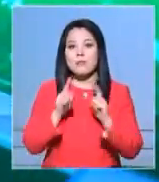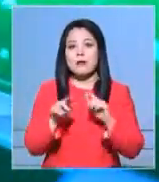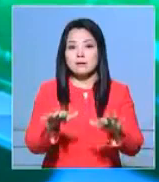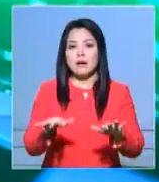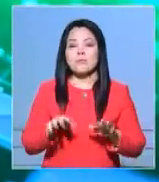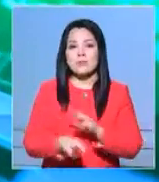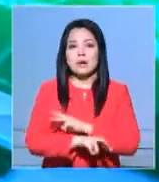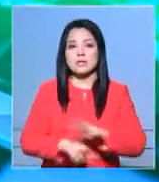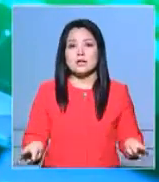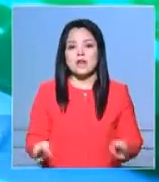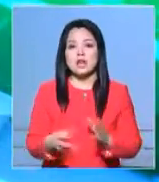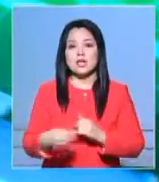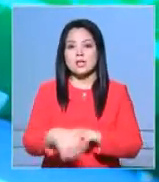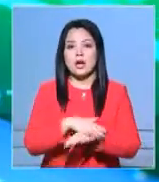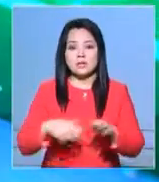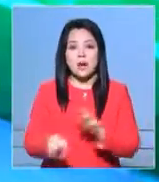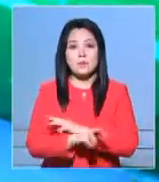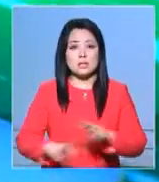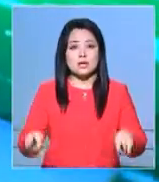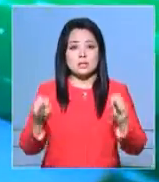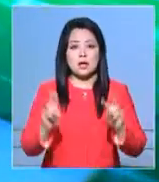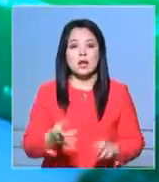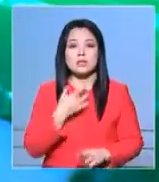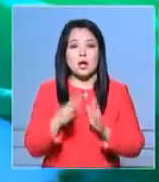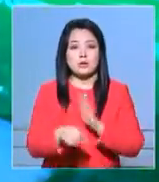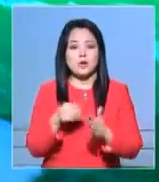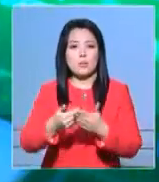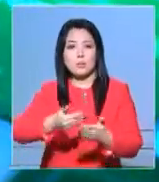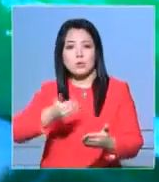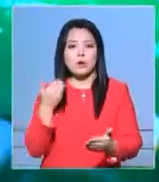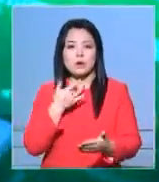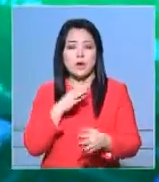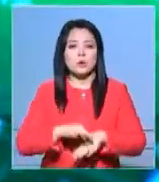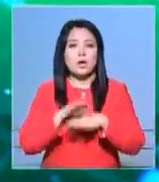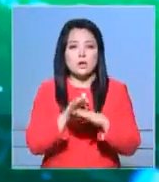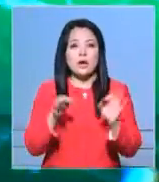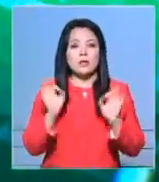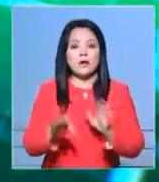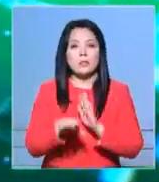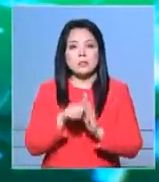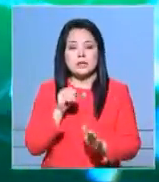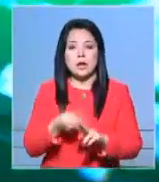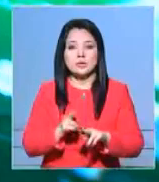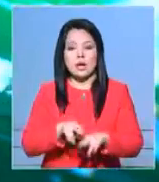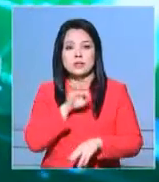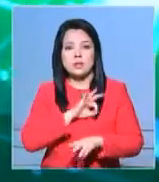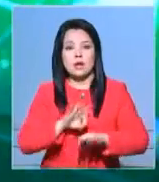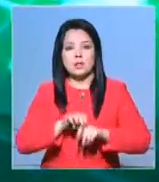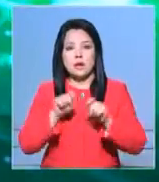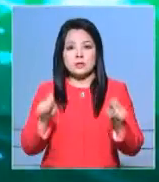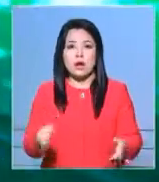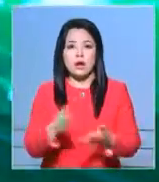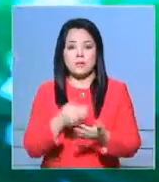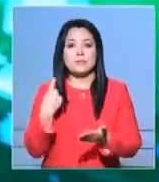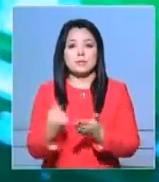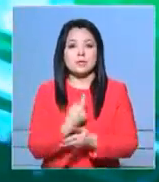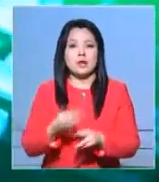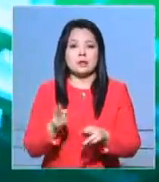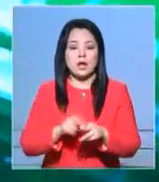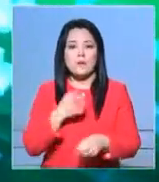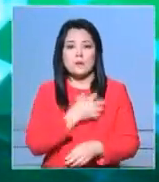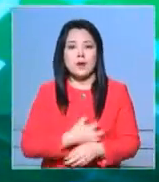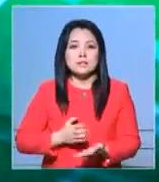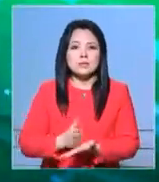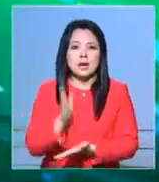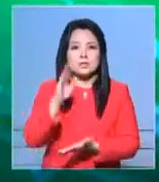Парламент мәжілісінің және жергілікті мәслихаттардың сайлауын мерзімінен бұрын өткізудің тиімді тұсы көп. Бұл қадам біріншіден елдегі маңызды